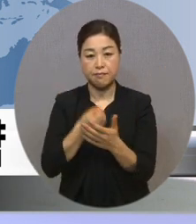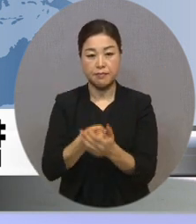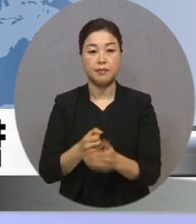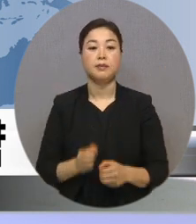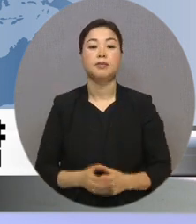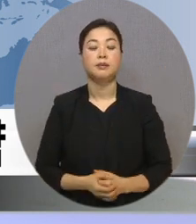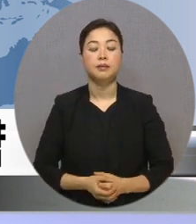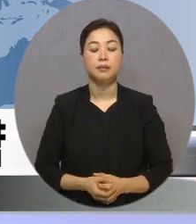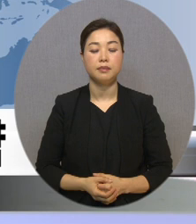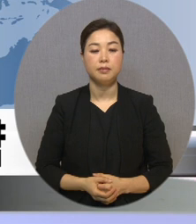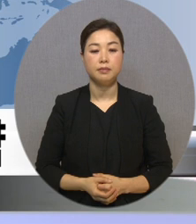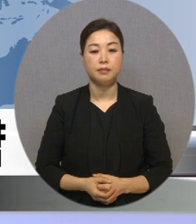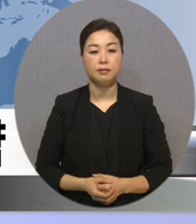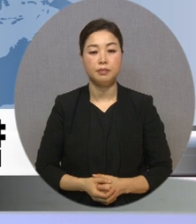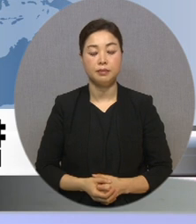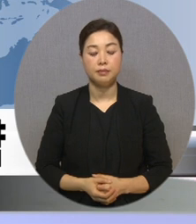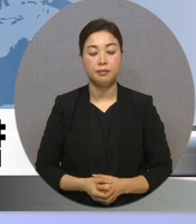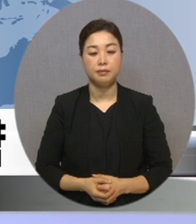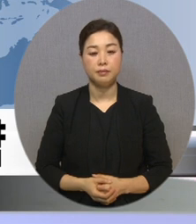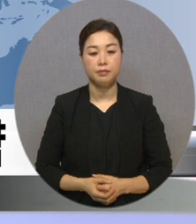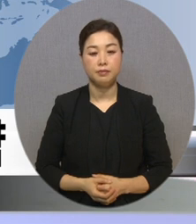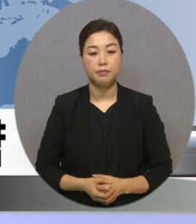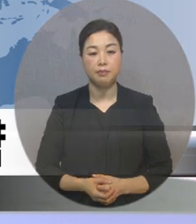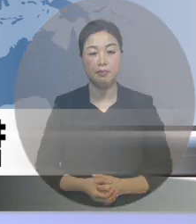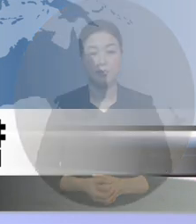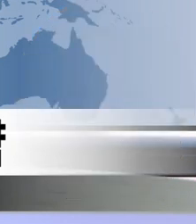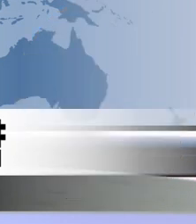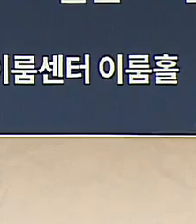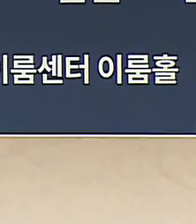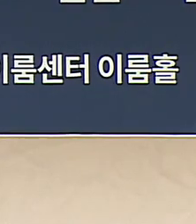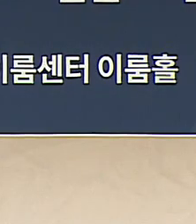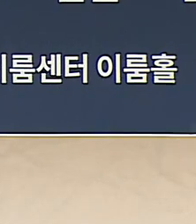다짐했는데요. 현장에 김은별 기자가 다녀왔습니다.